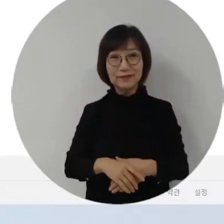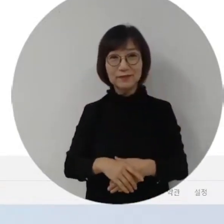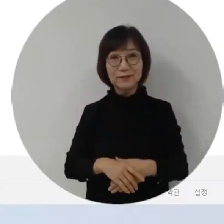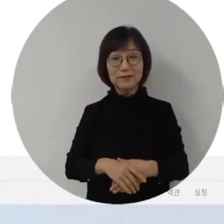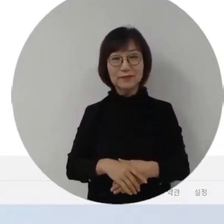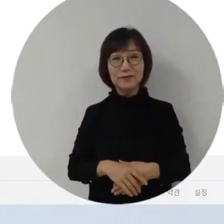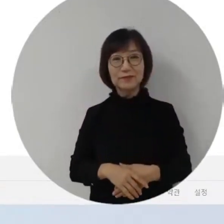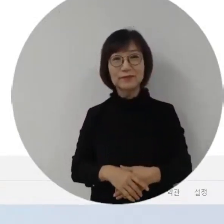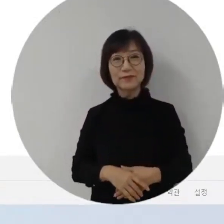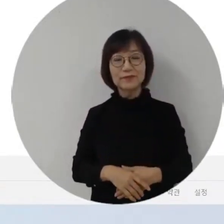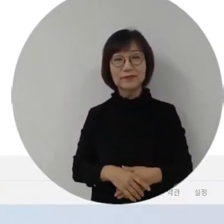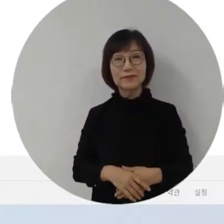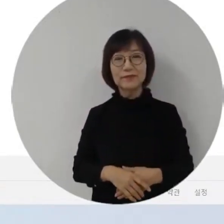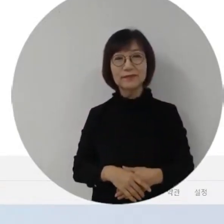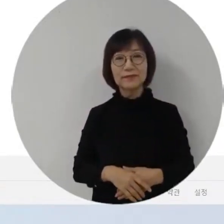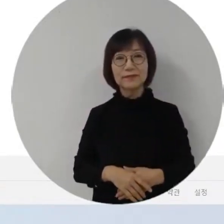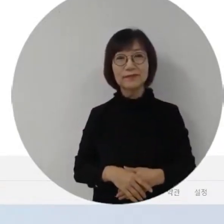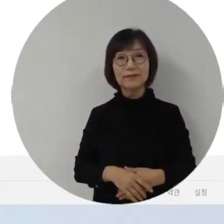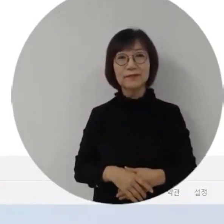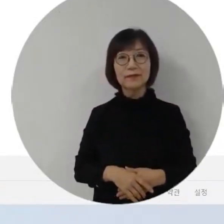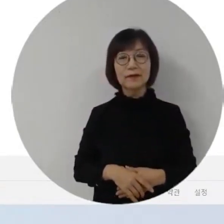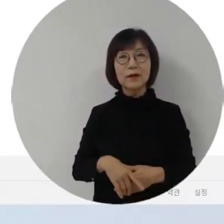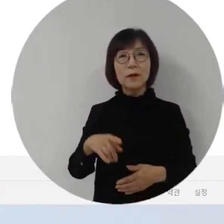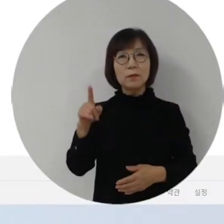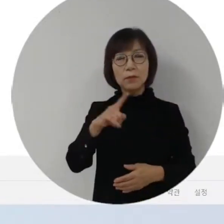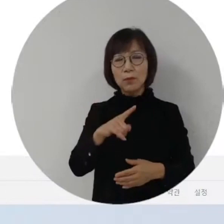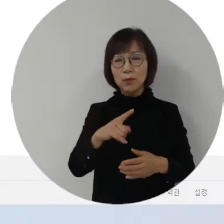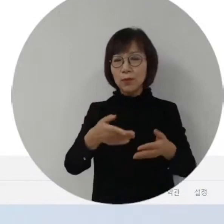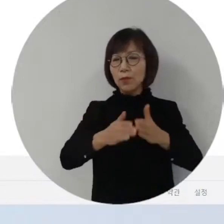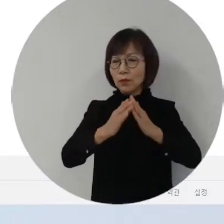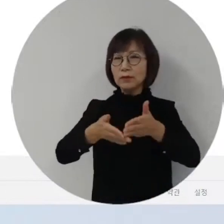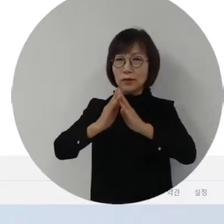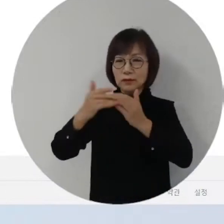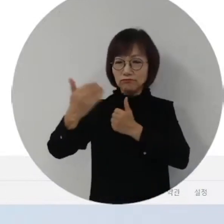있는 부분이에요. 이 부분에 쬐끄맣게